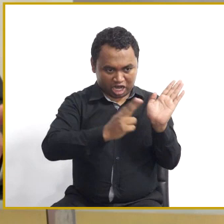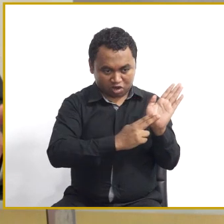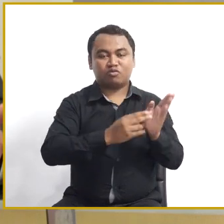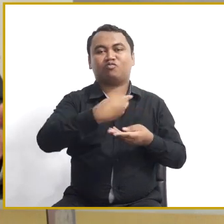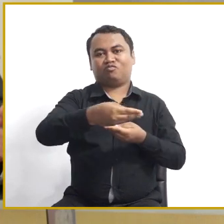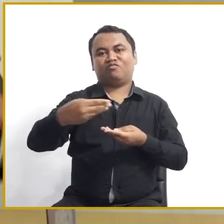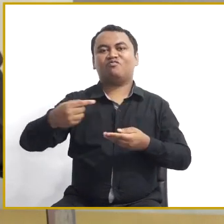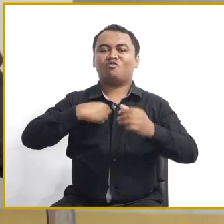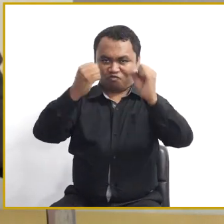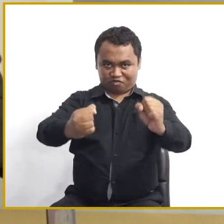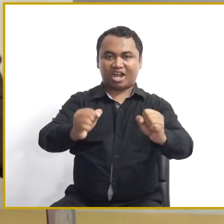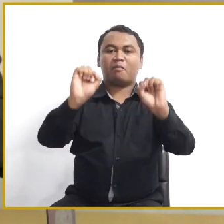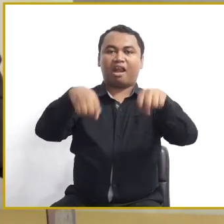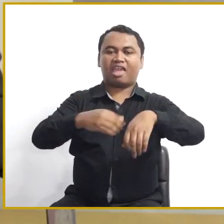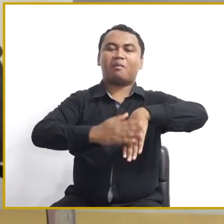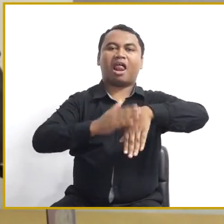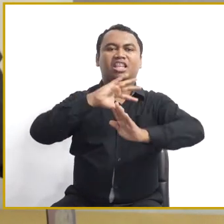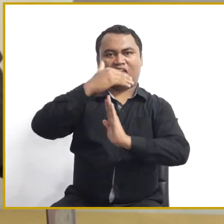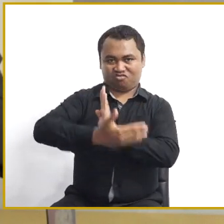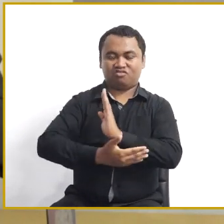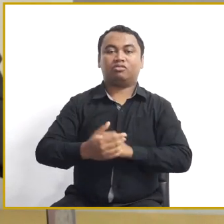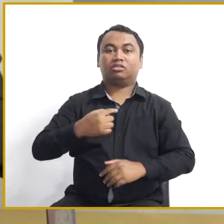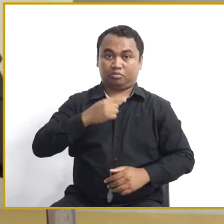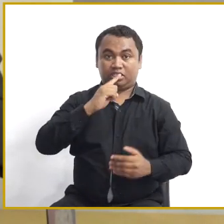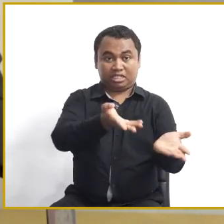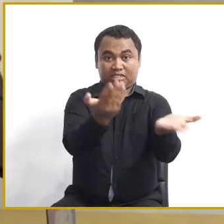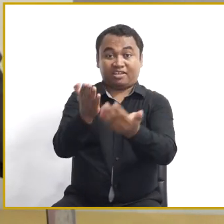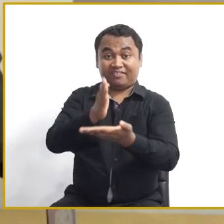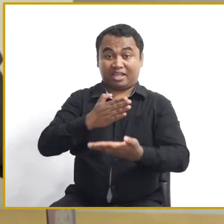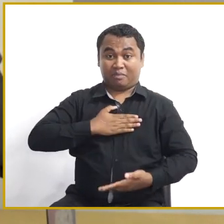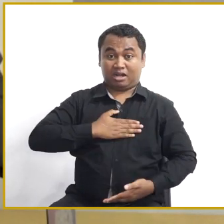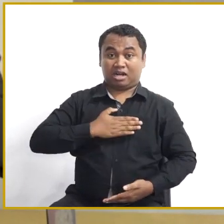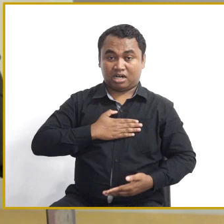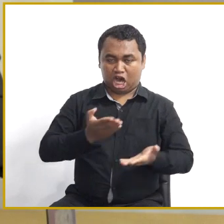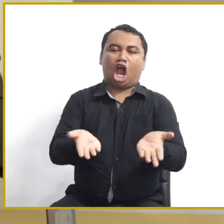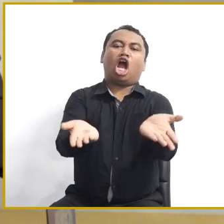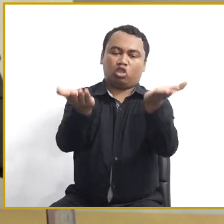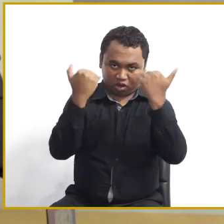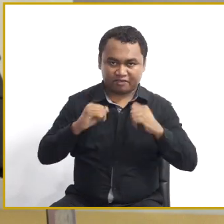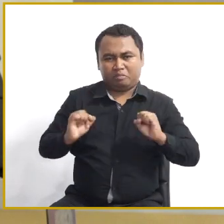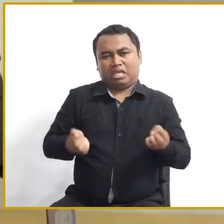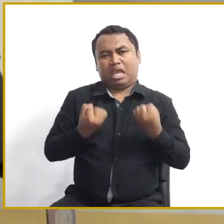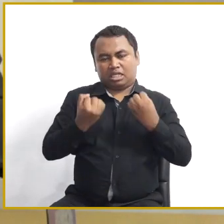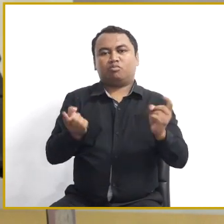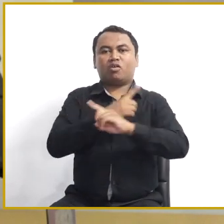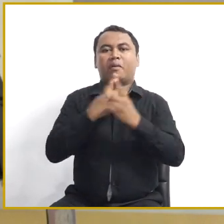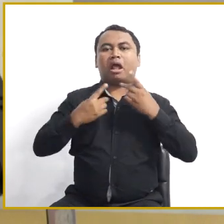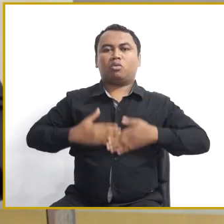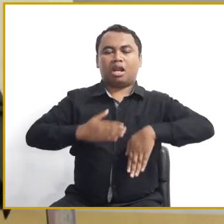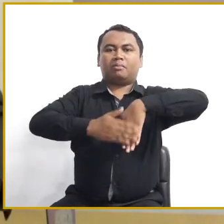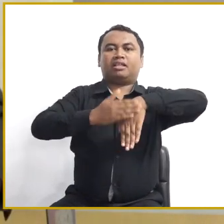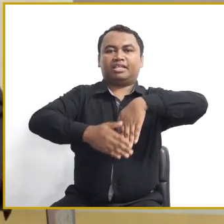nianatra hiaraka ampandroso ny firenena ity mba hisiny ny tena fahaliovantena marina eto